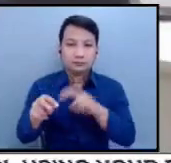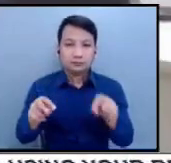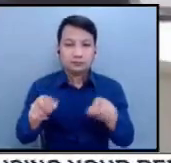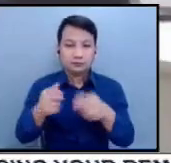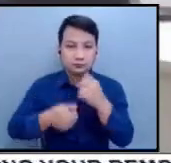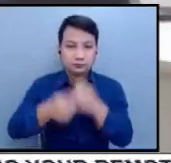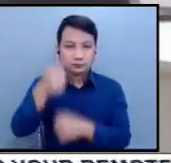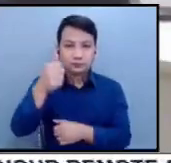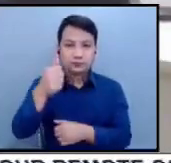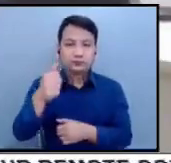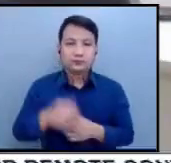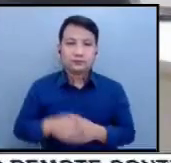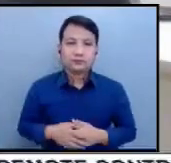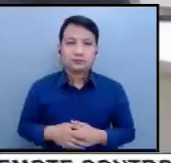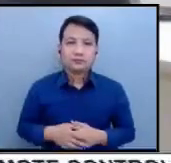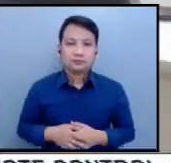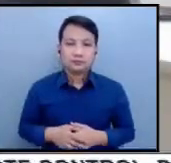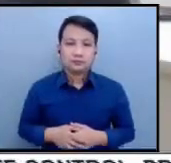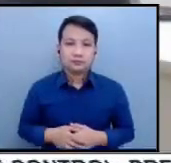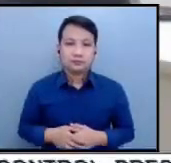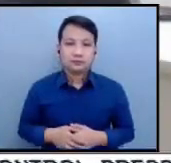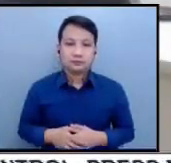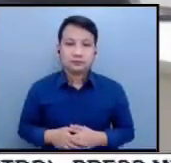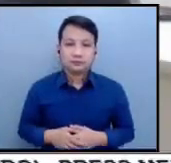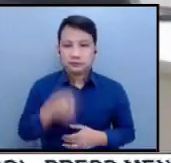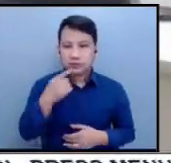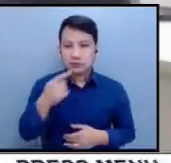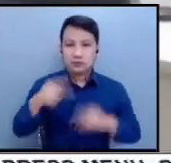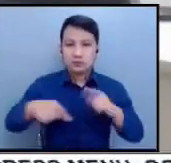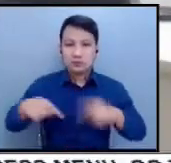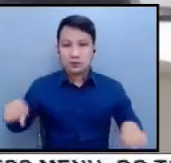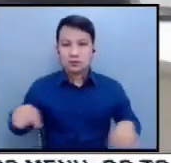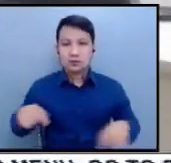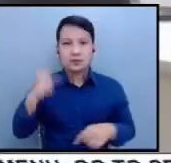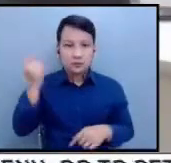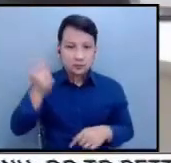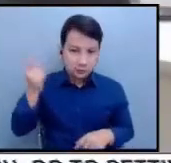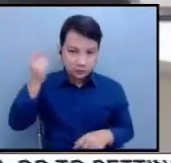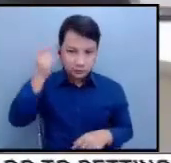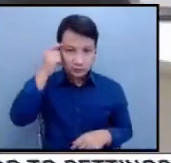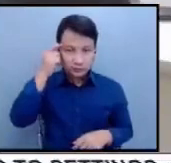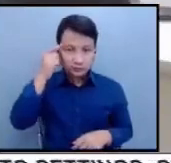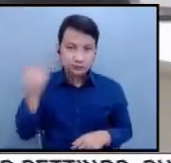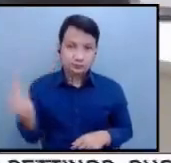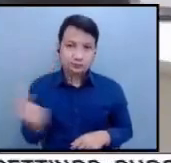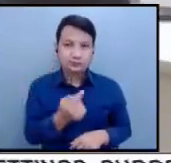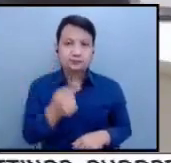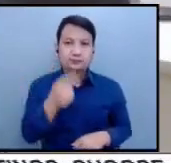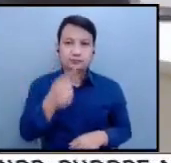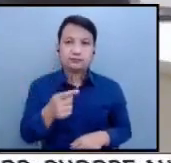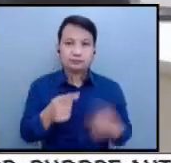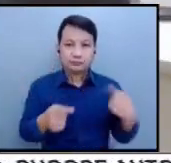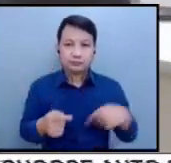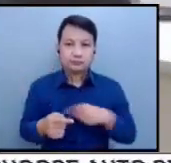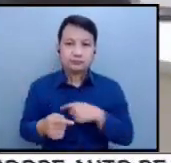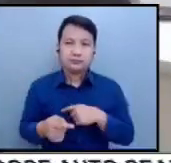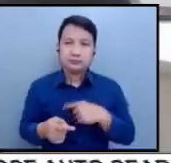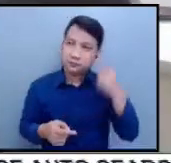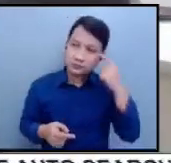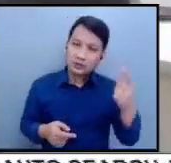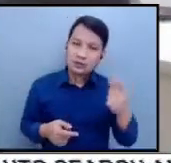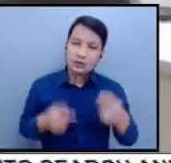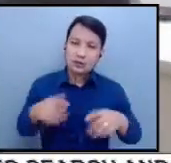din po, inaanyayahan din po natin ang iba't ibang mga ahensya ng pamahalaan, mga individual na may mga natatangi ambag